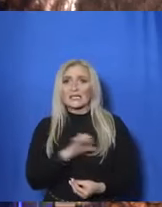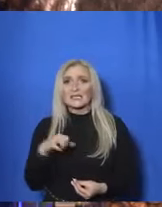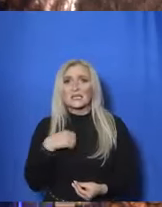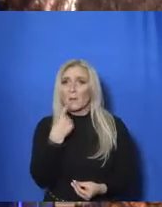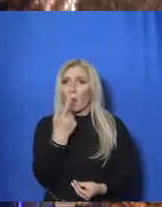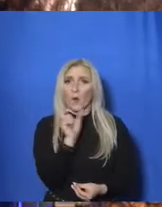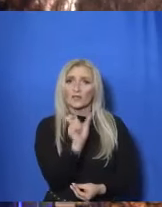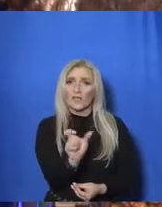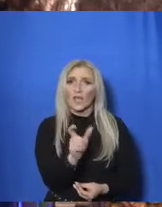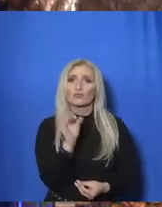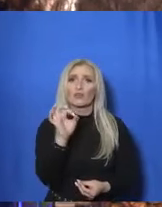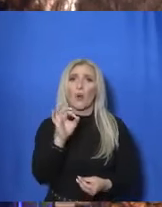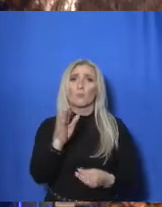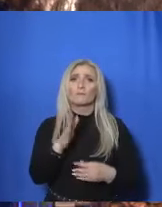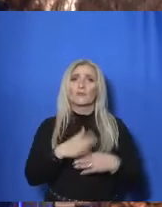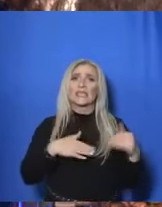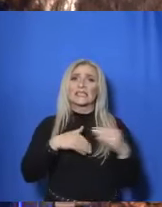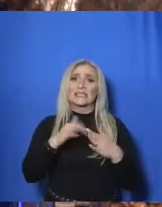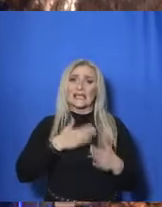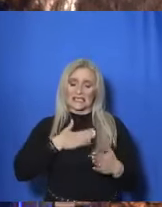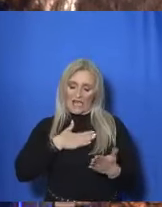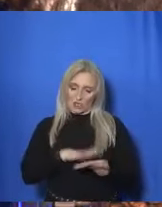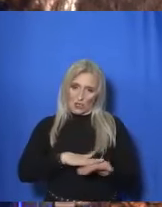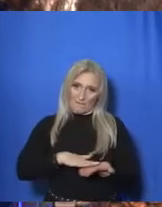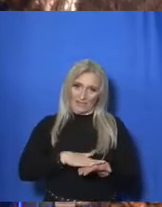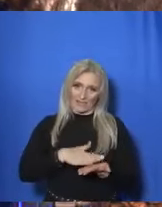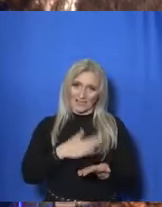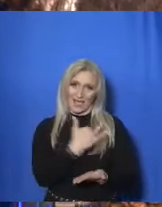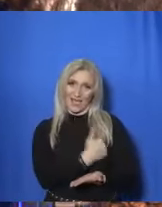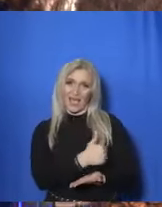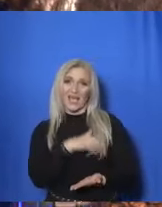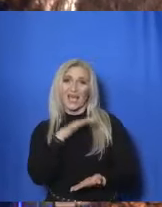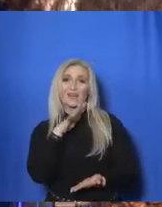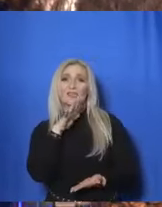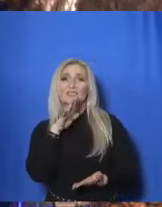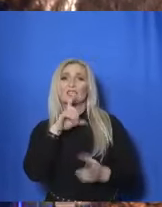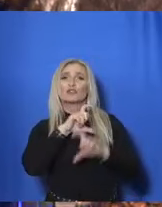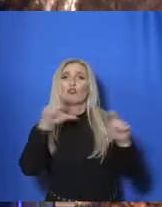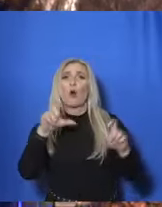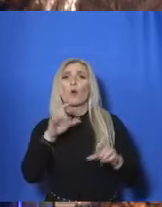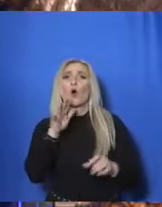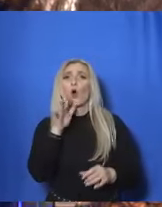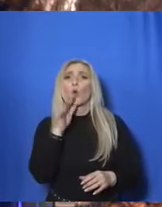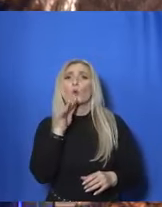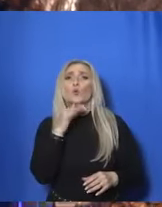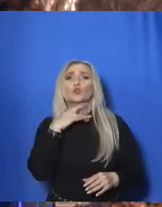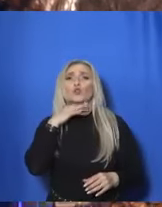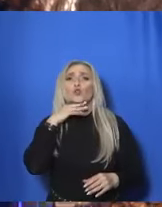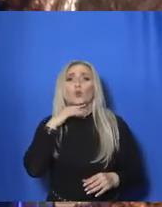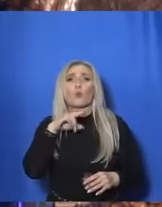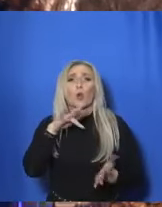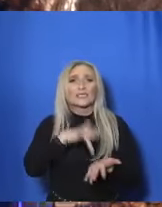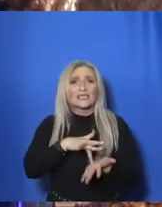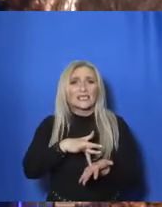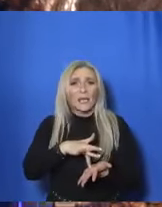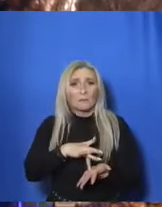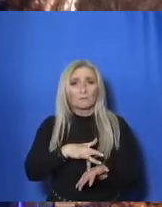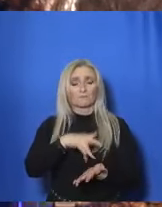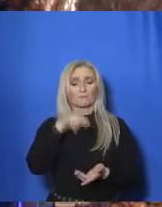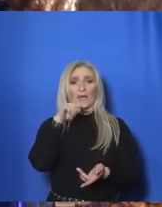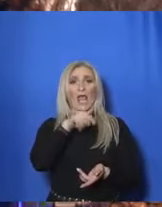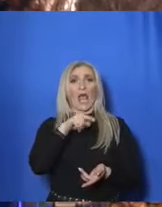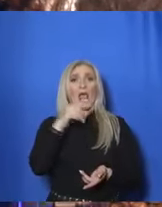riječ o izgradnji naše matice Hrvatskog doma u Subotici koju je izdašno financirala vlada Republike